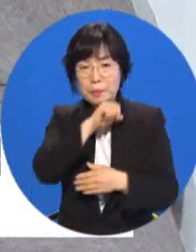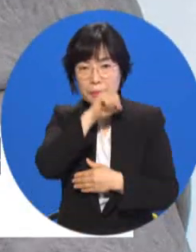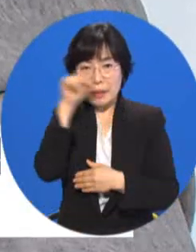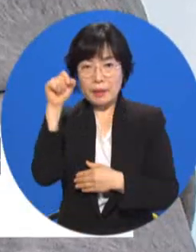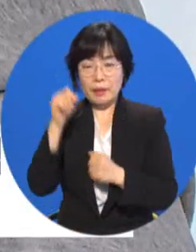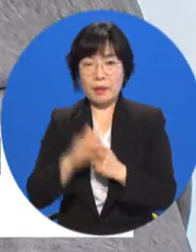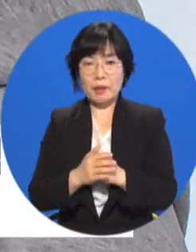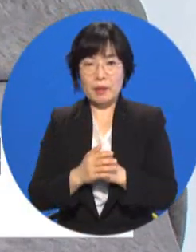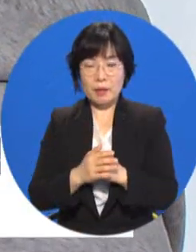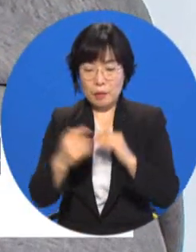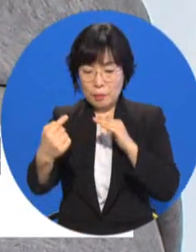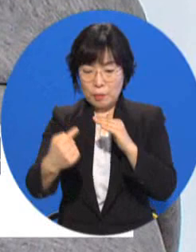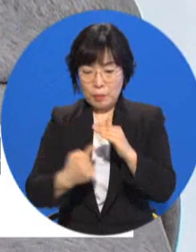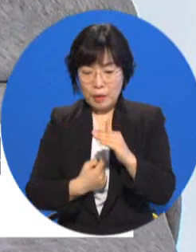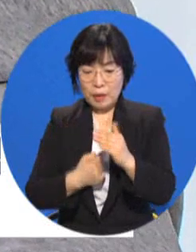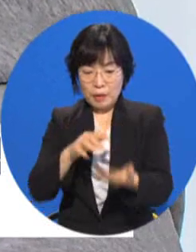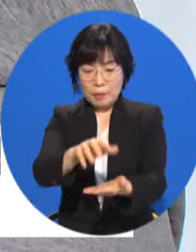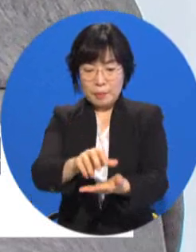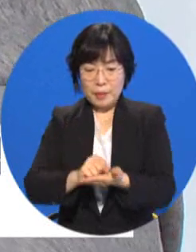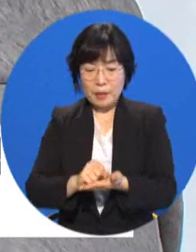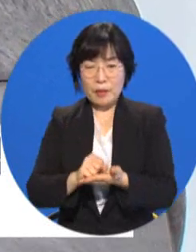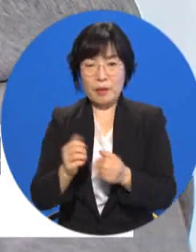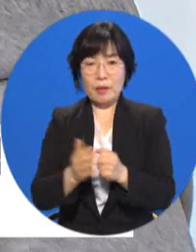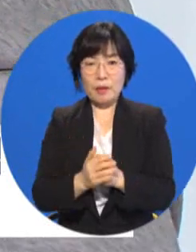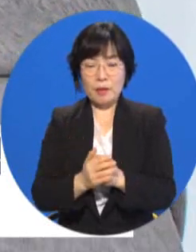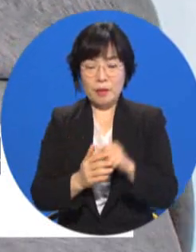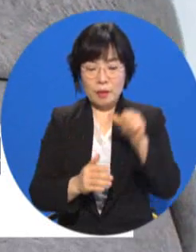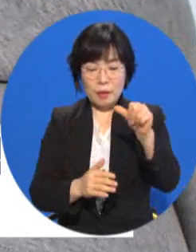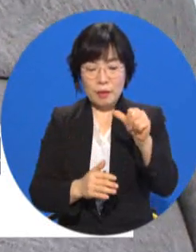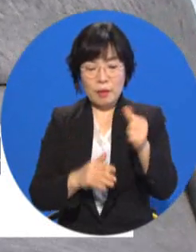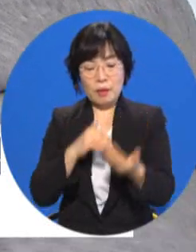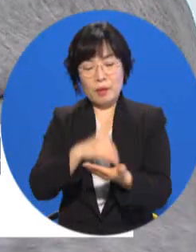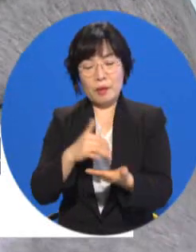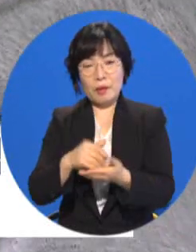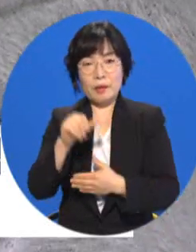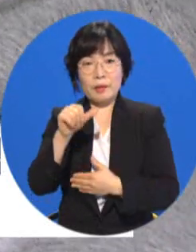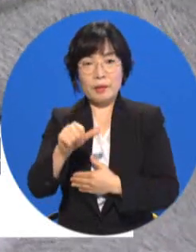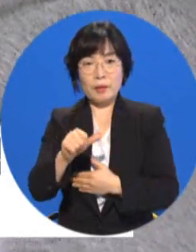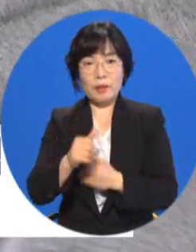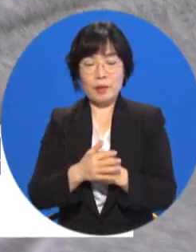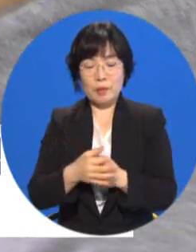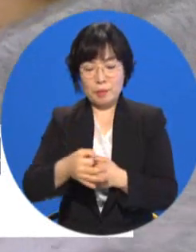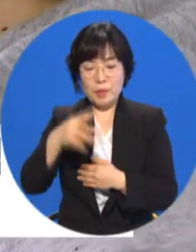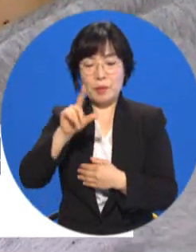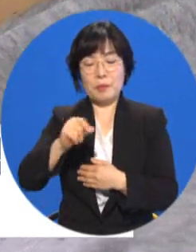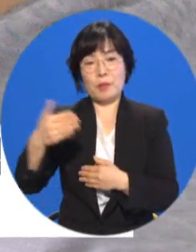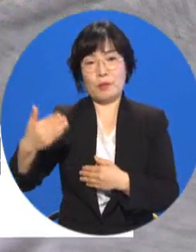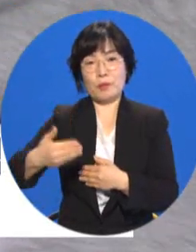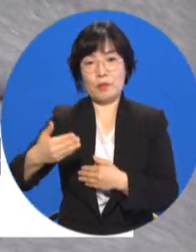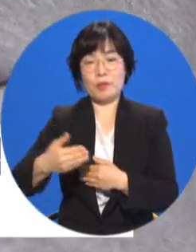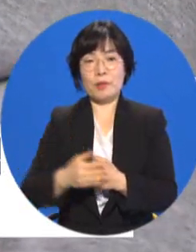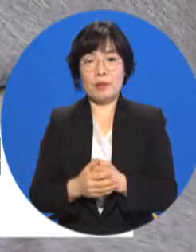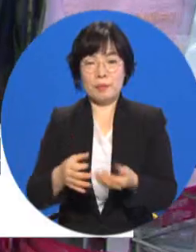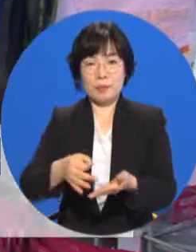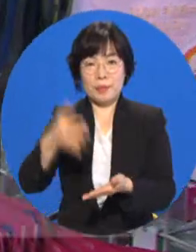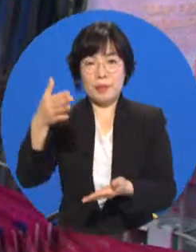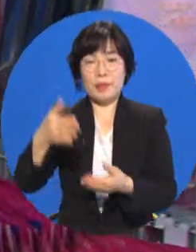없었어요. 지금 막 들어왔다고 좀 소식 들어가서 샀는데 19,000원이요. 너무